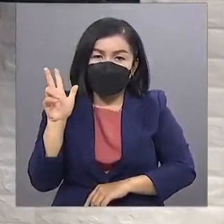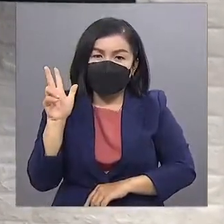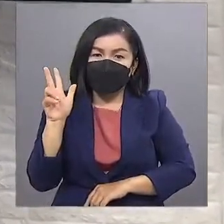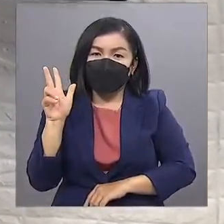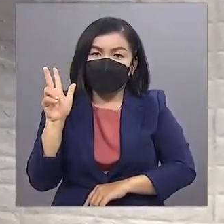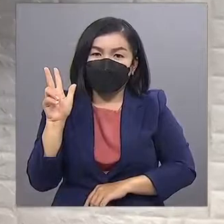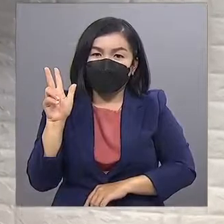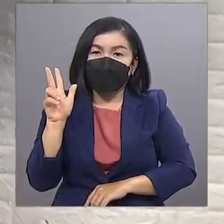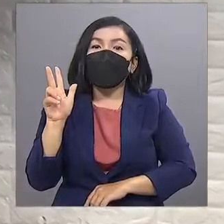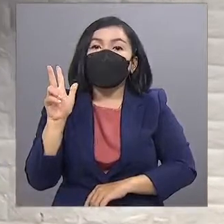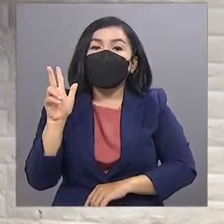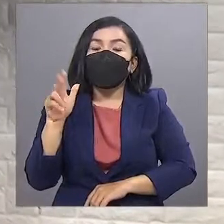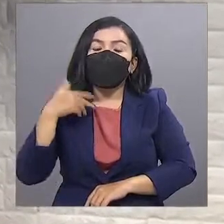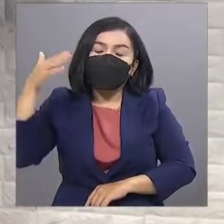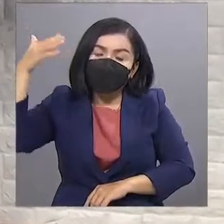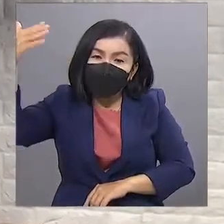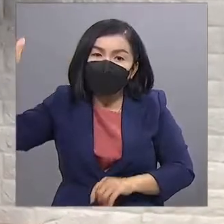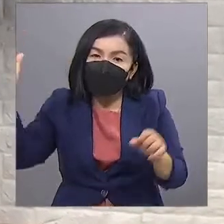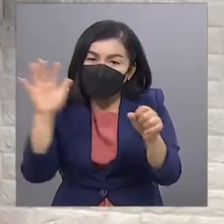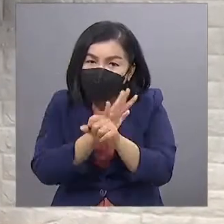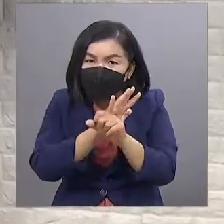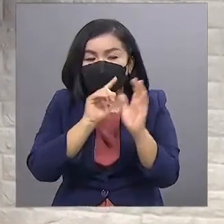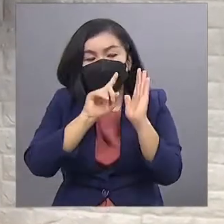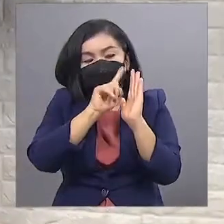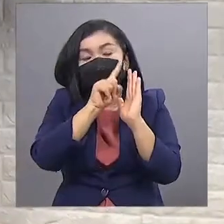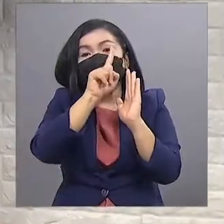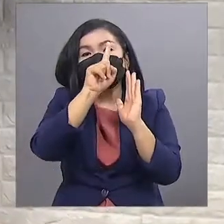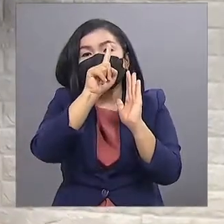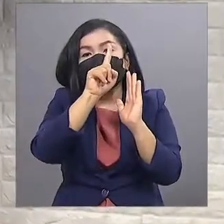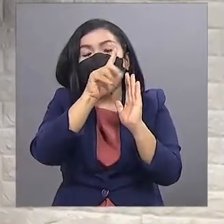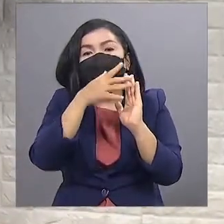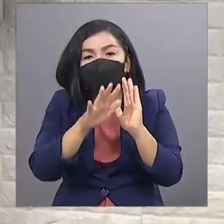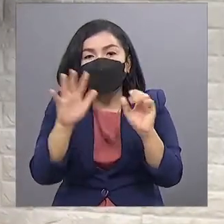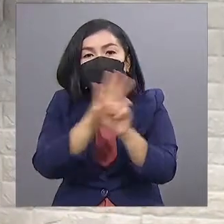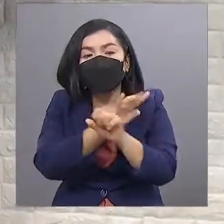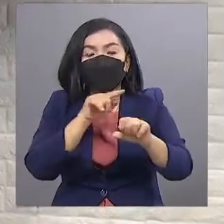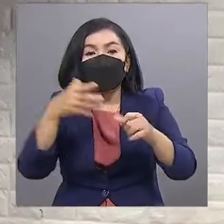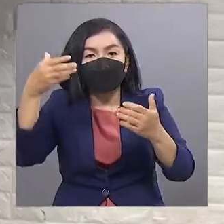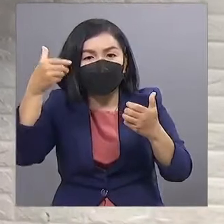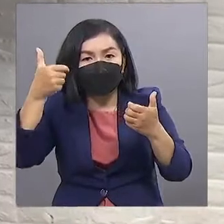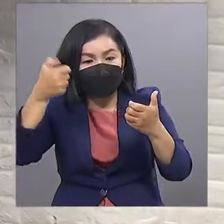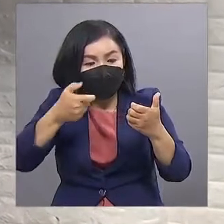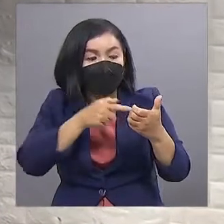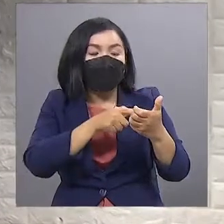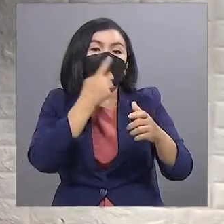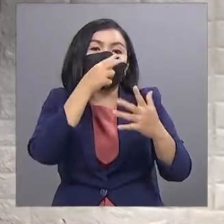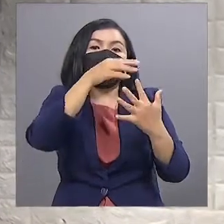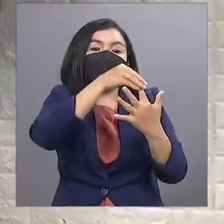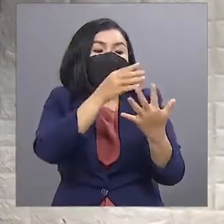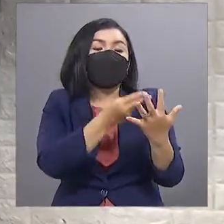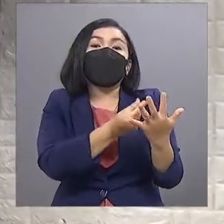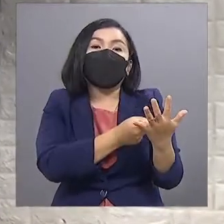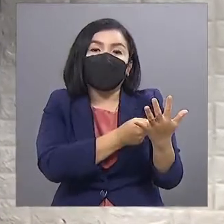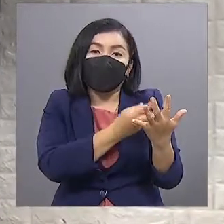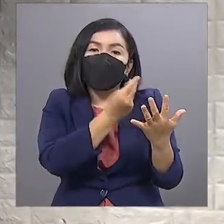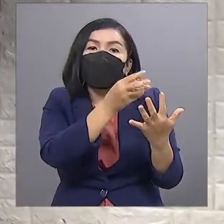ําแบบนี้ไปเรื่อยๆ จนครบ 1 นาทีจากนั้นพอครบแล้วดูค่า coastal oxygen ของตวเองคุณผชม อัี้สำ